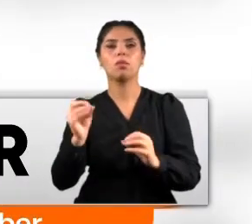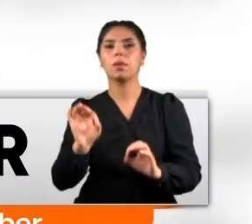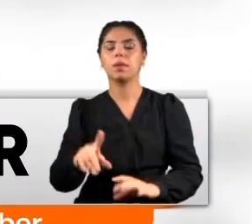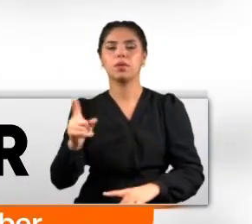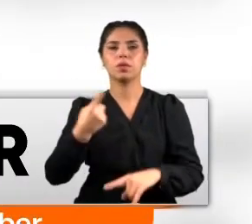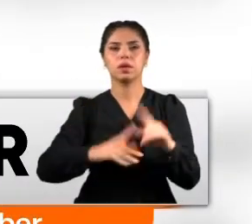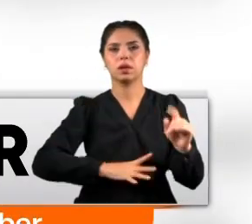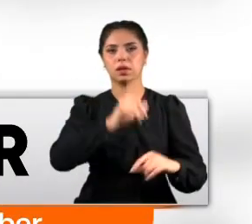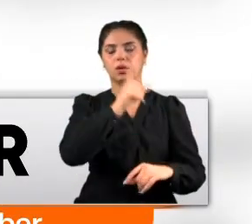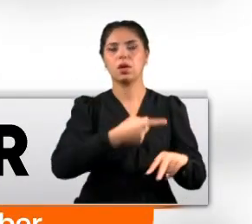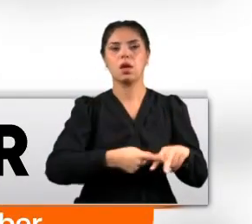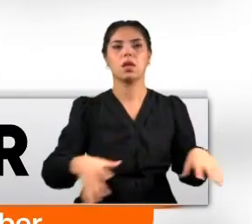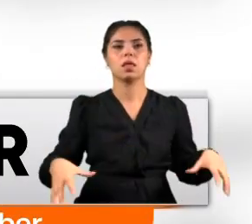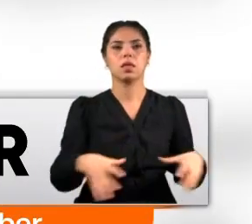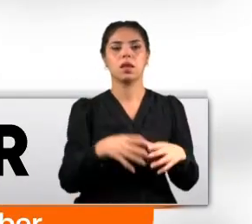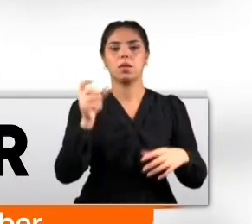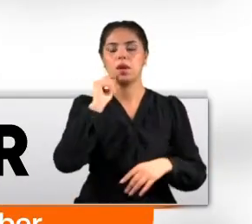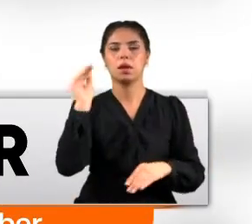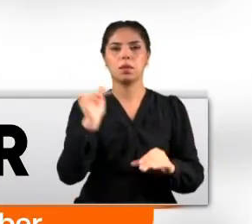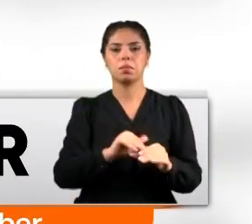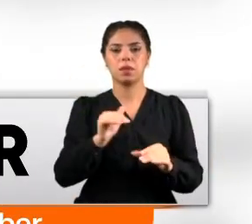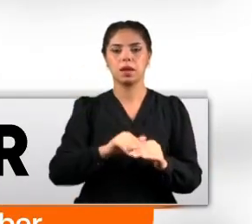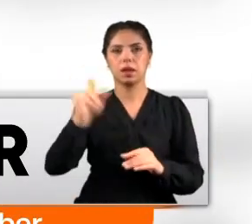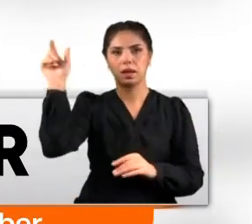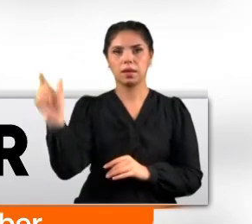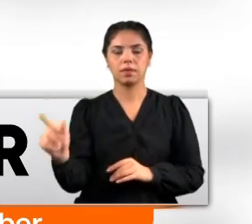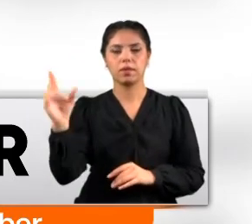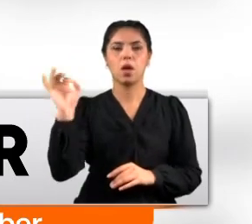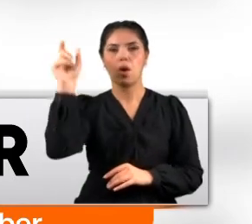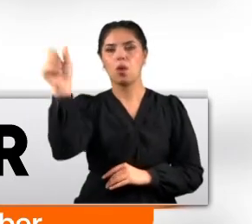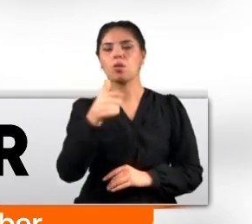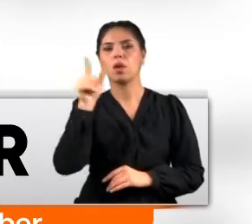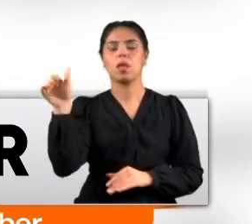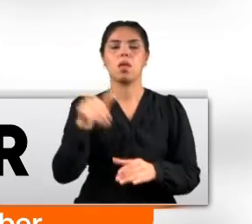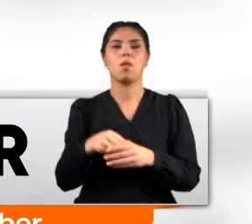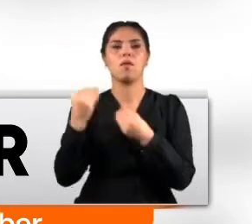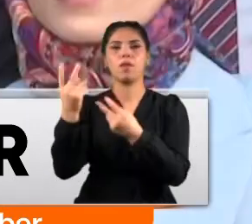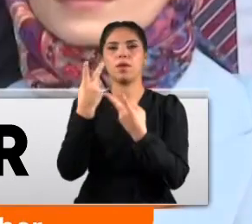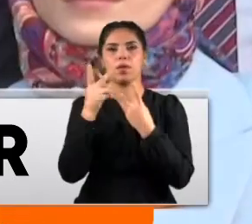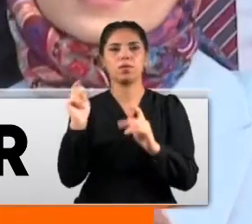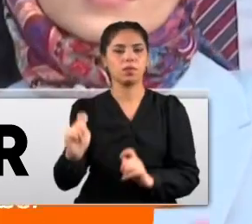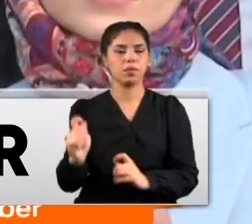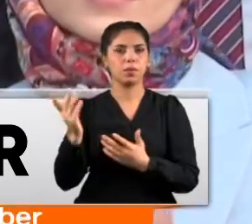takımında y alkara milletvekili Umut akdoğ kurultayda özür özel'e oy vereceğini